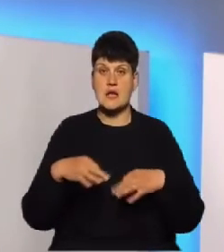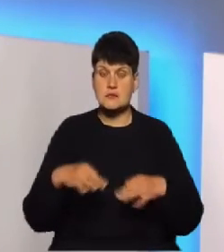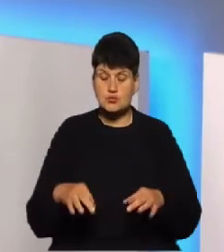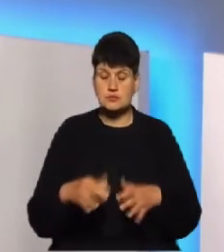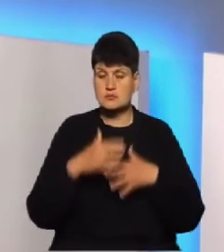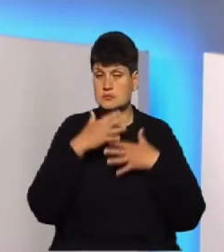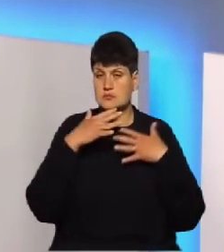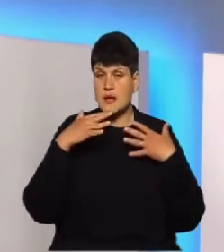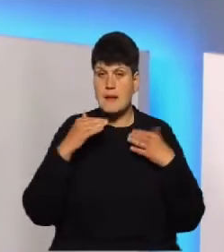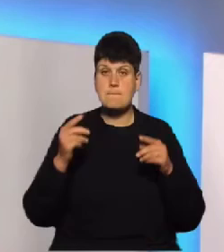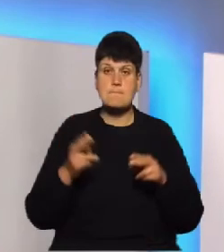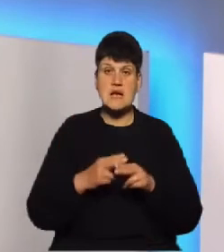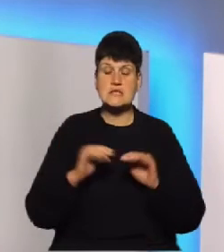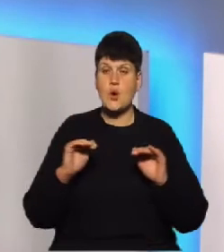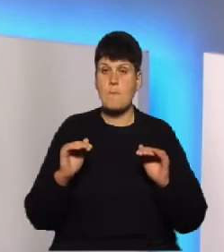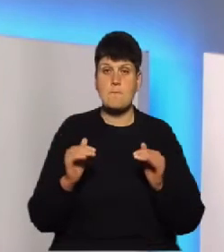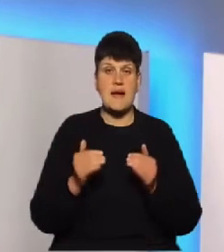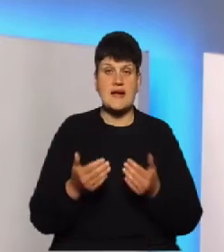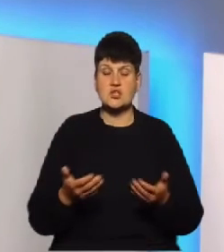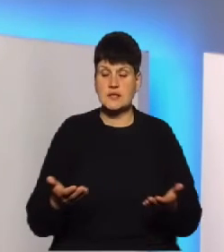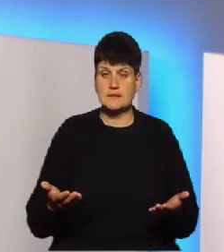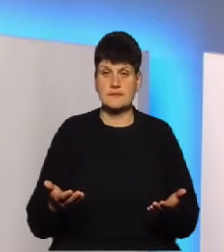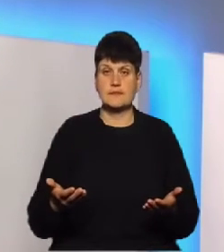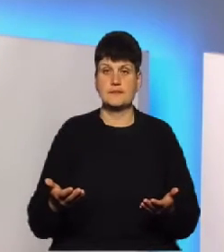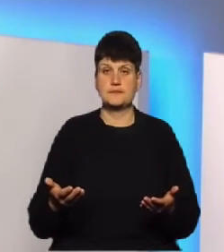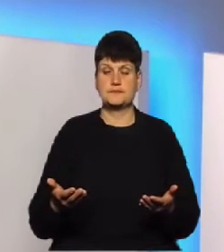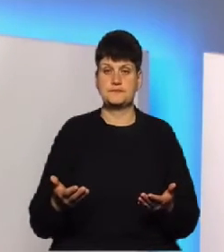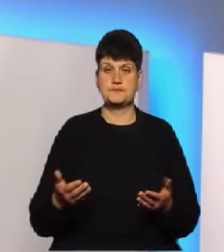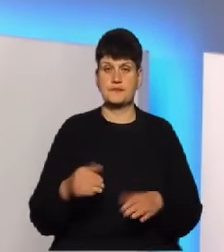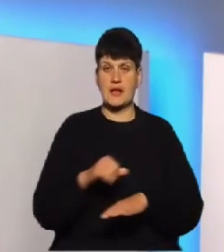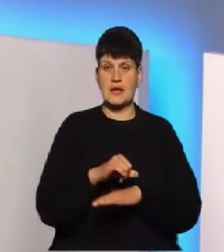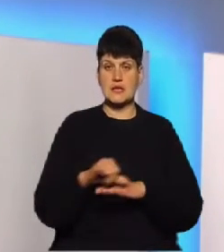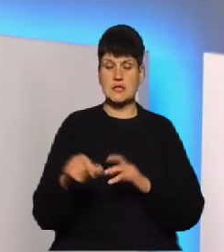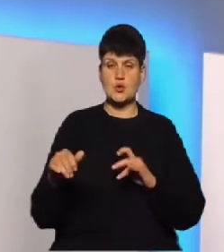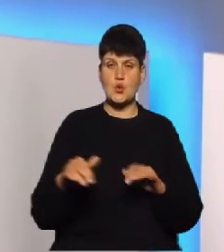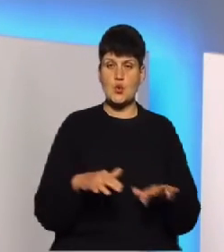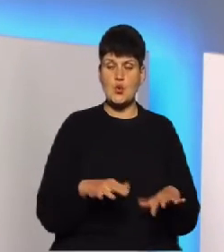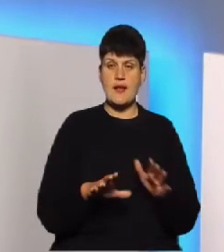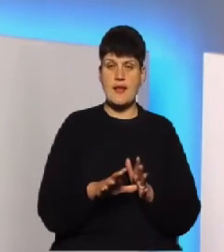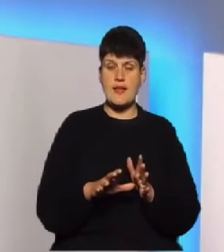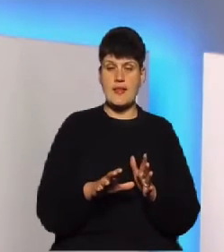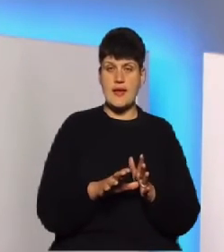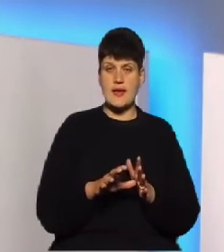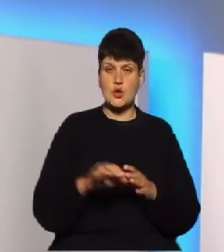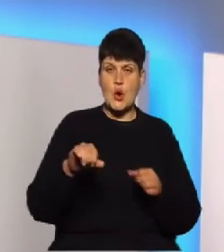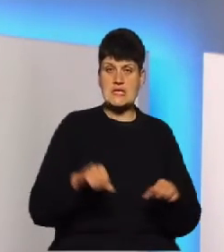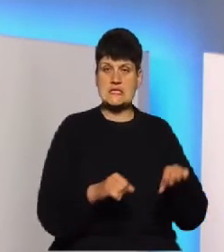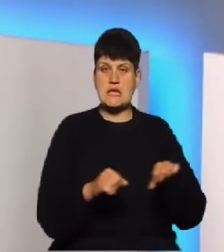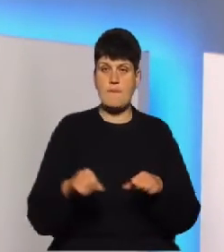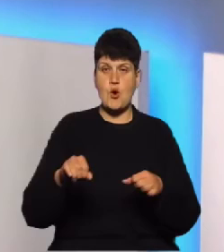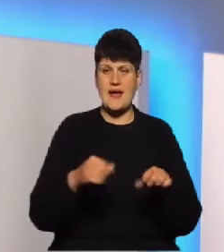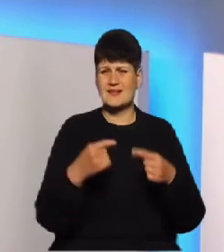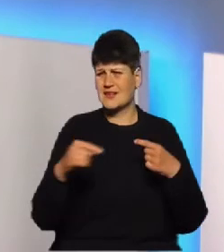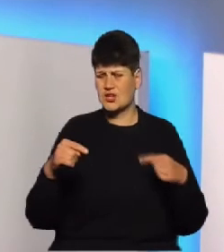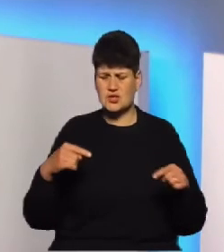обмежень для водії, тобто для границь для руху електросамокатами або такими іншими засобами, це